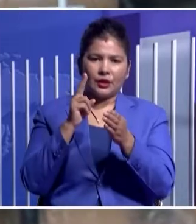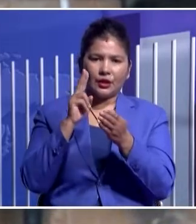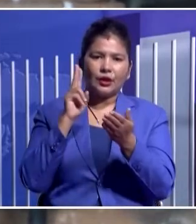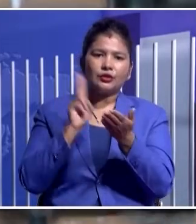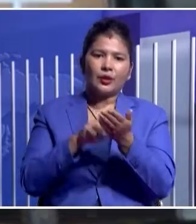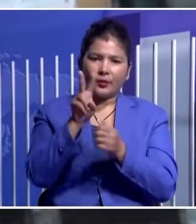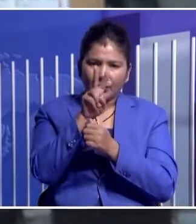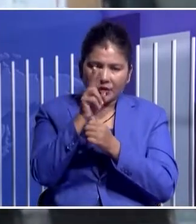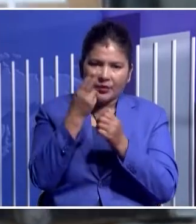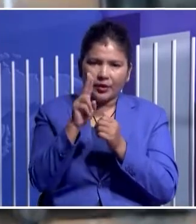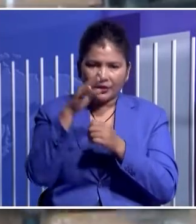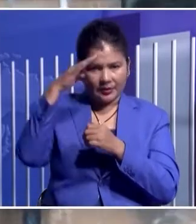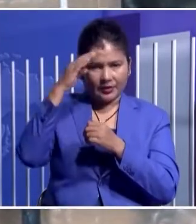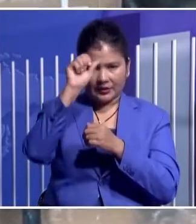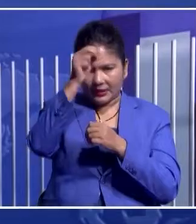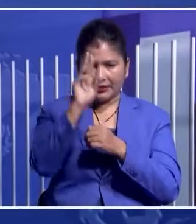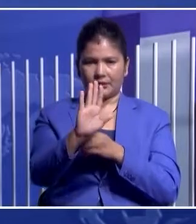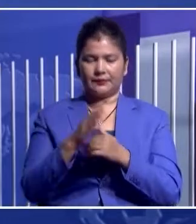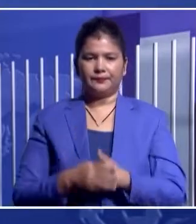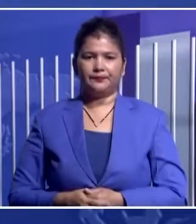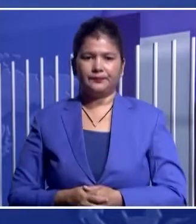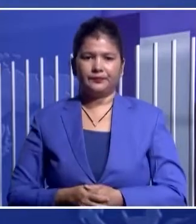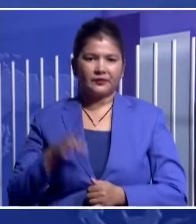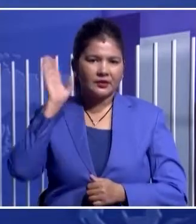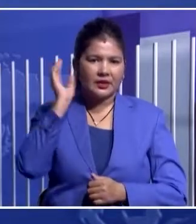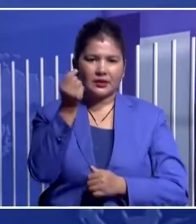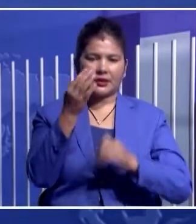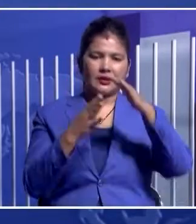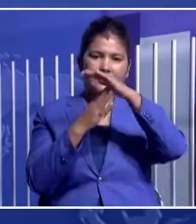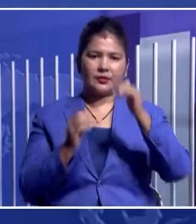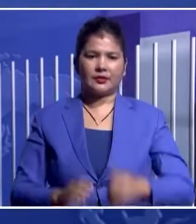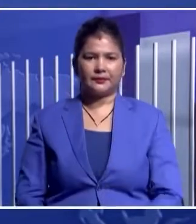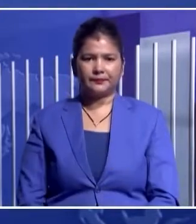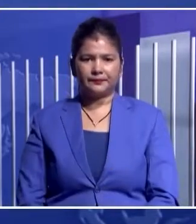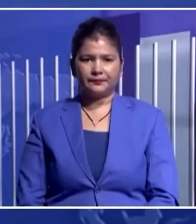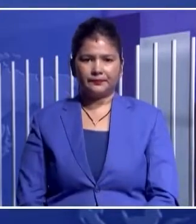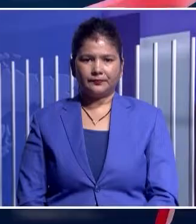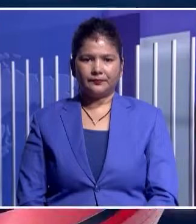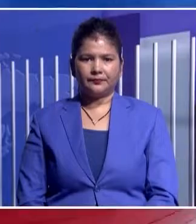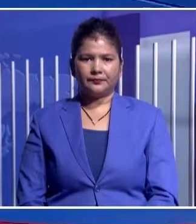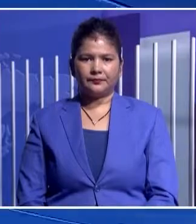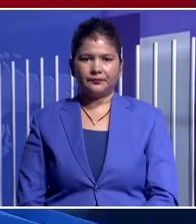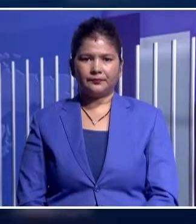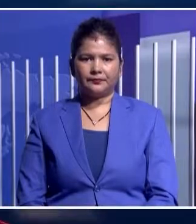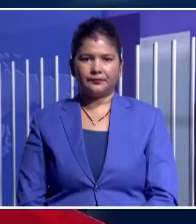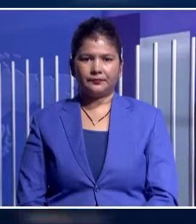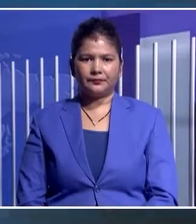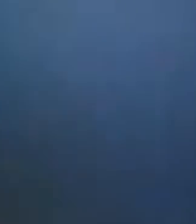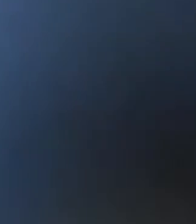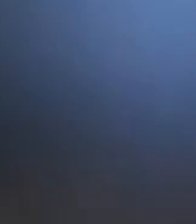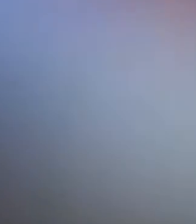भइरहेको प्रहरीले जनाएको छ। समाचारको क्रम जारी नै छ, एकैछिनको विश्राम।